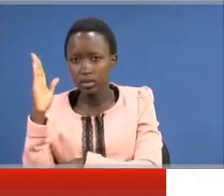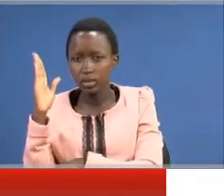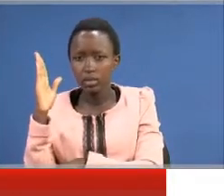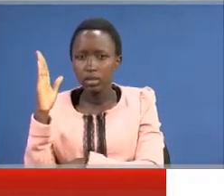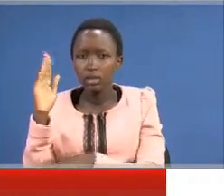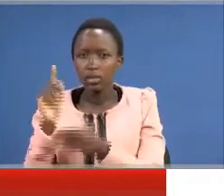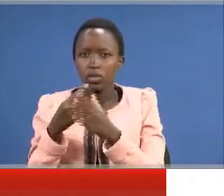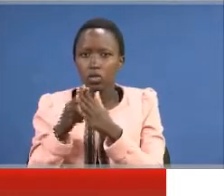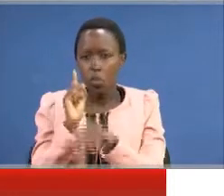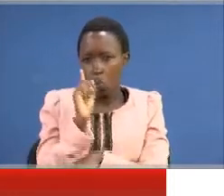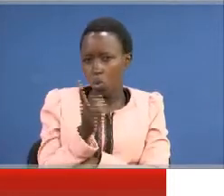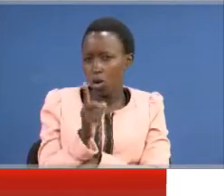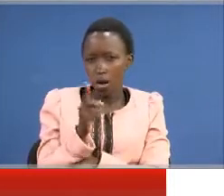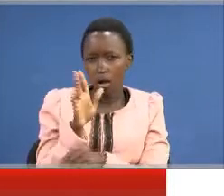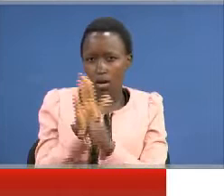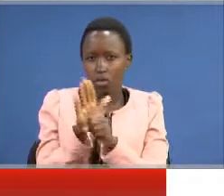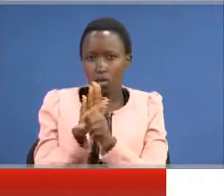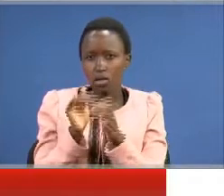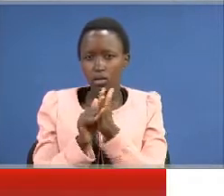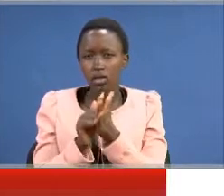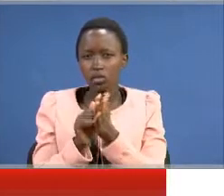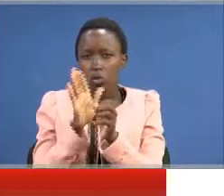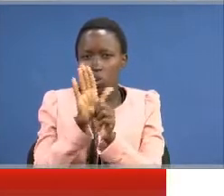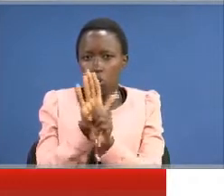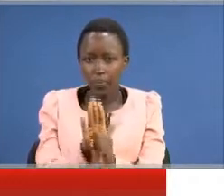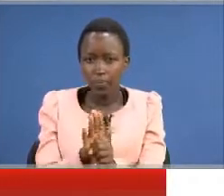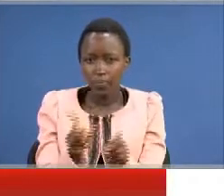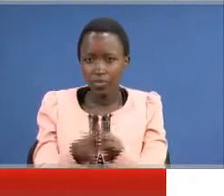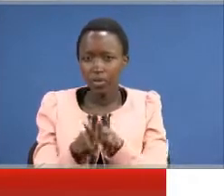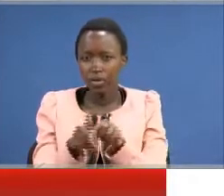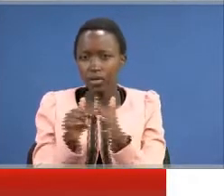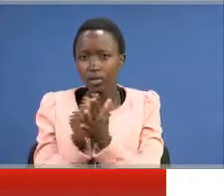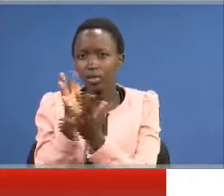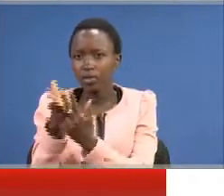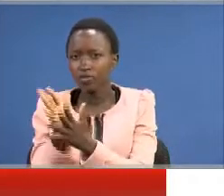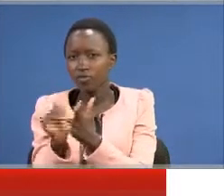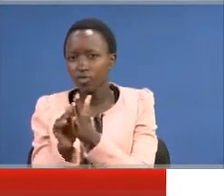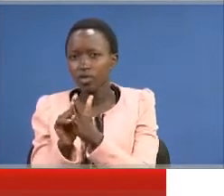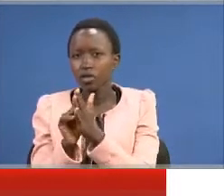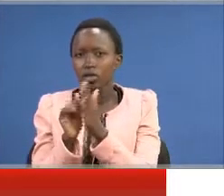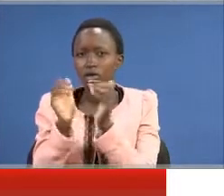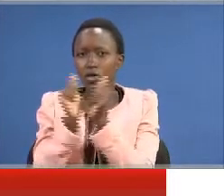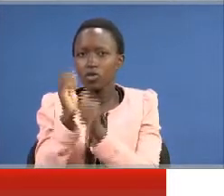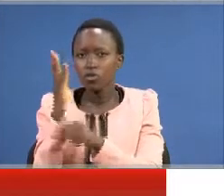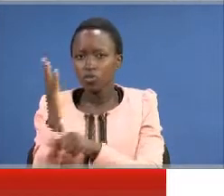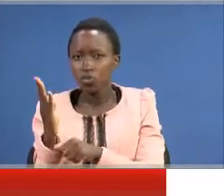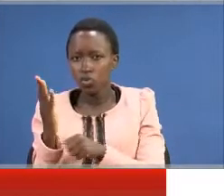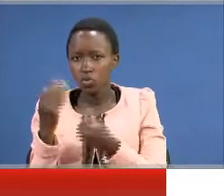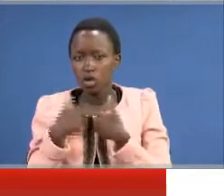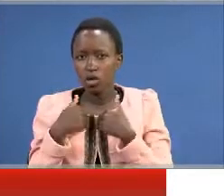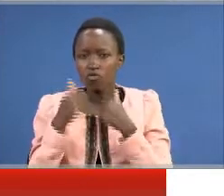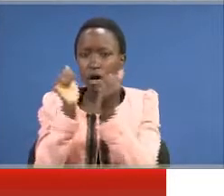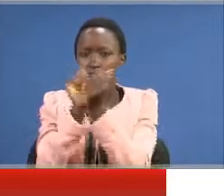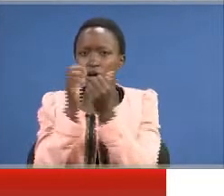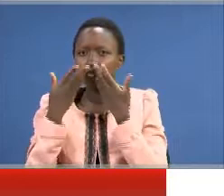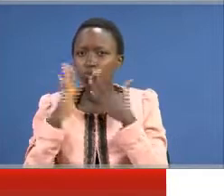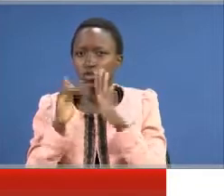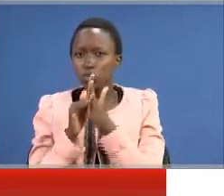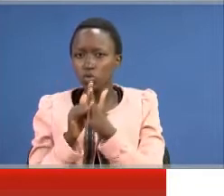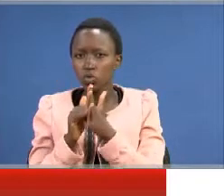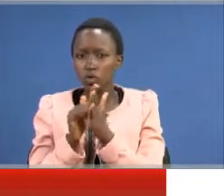aidha imetoa onyo kali kwa wanaohujumu zoezi hilo, huku tayari Wakenya 14 wakiwa wametiwa mbaroni